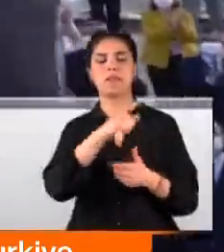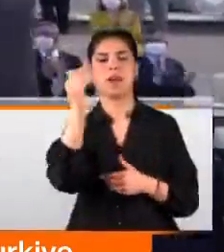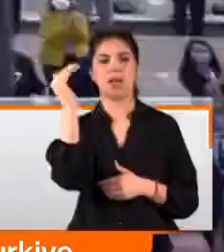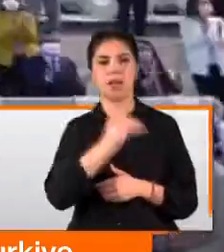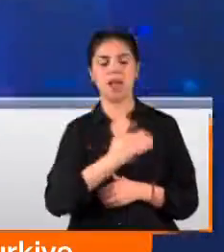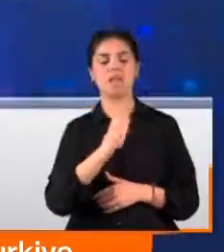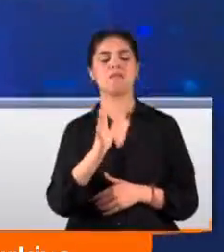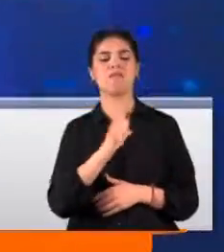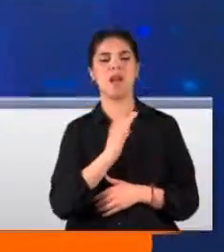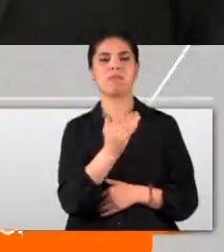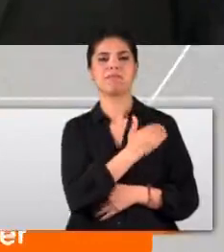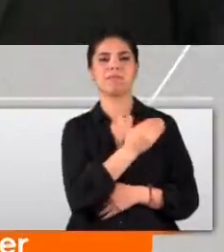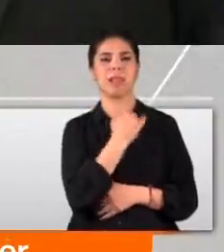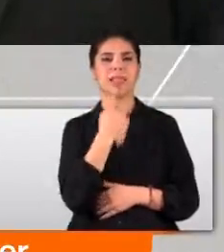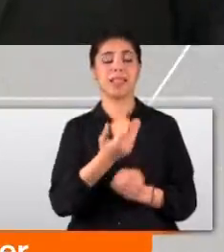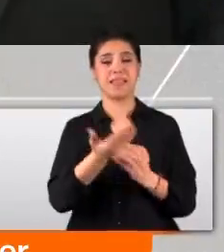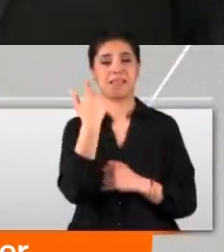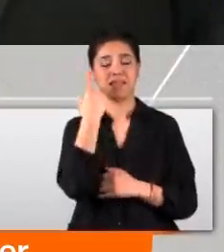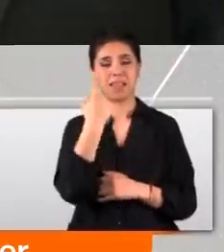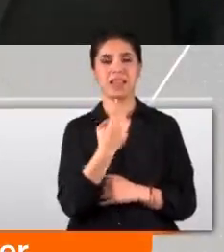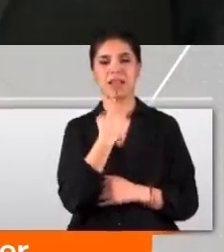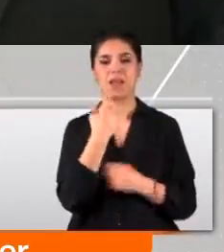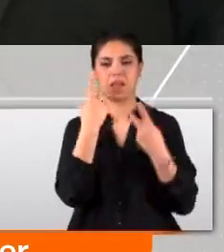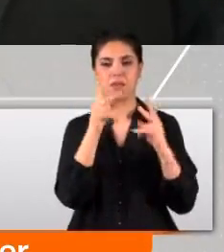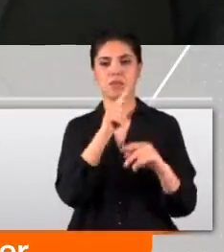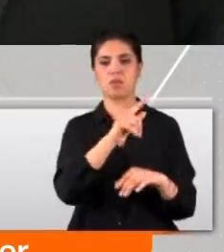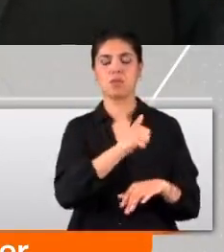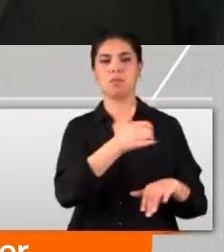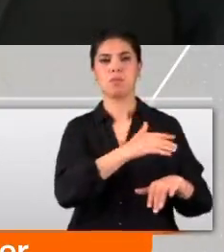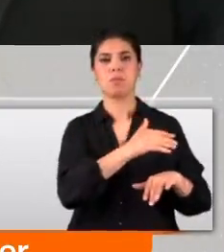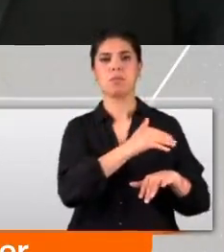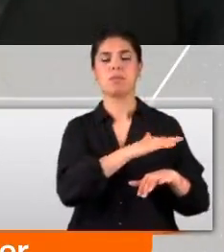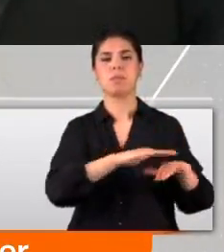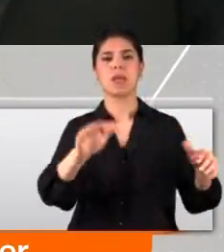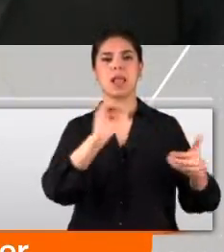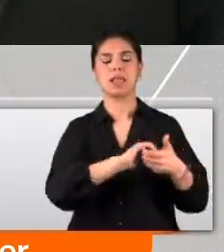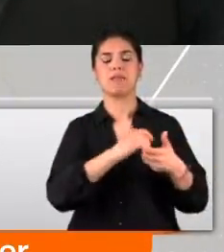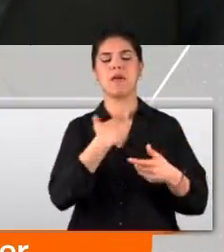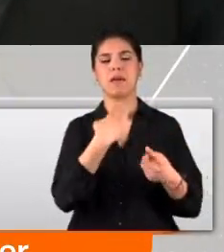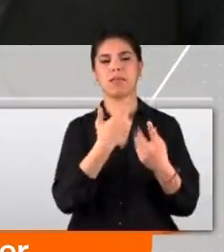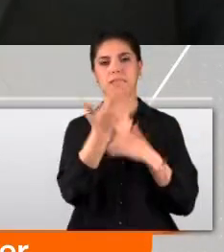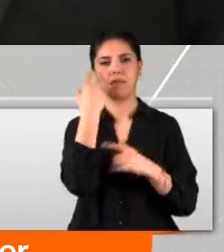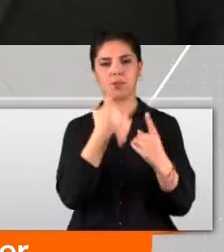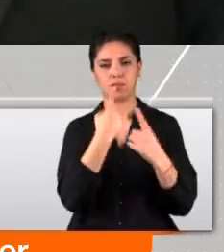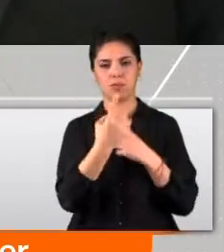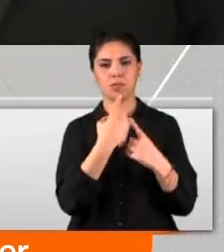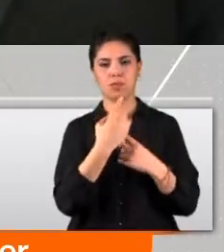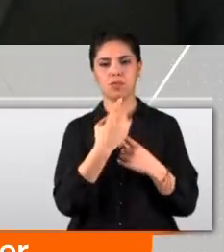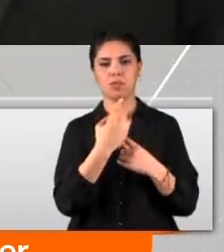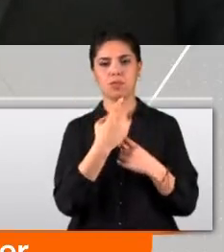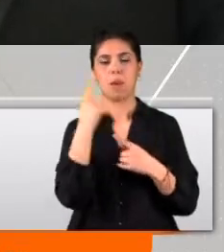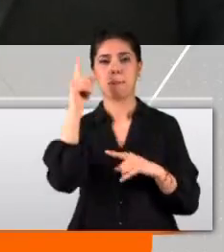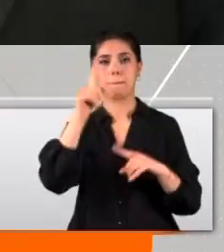ilk kez açıkladı. Daha önce o Millet İttifakı'nın oluşturan partilerin büyük bir çoğunluğuyla görüştük. Düne kadar rahat bir şekilde